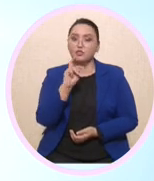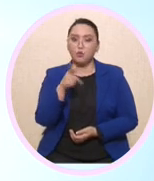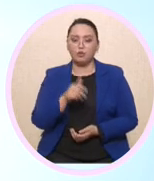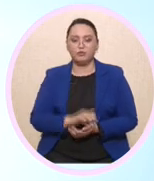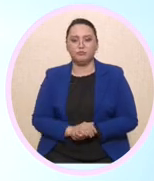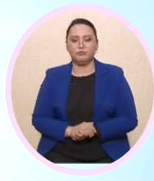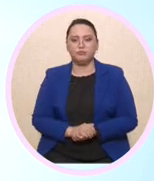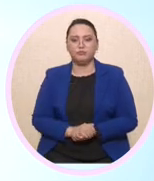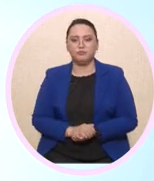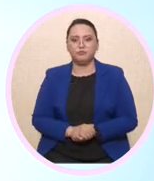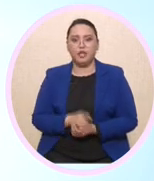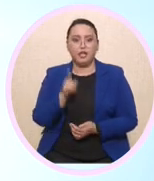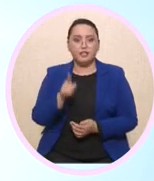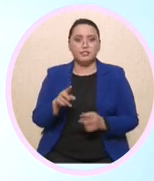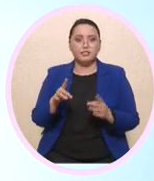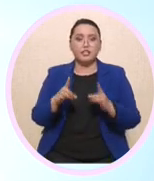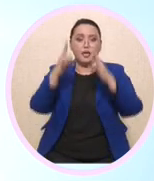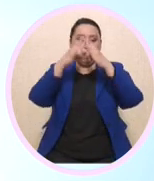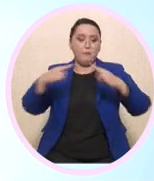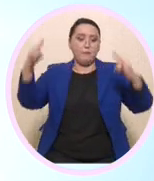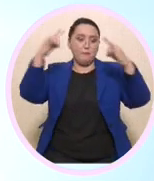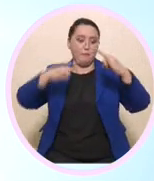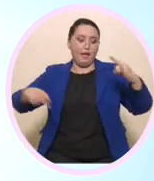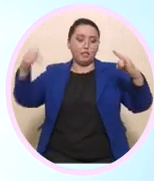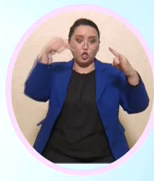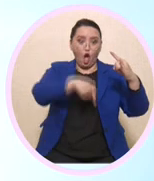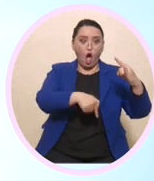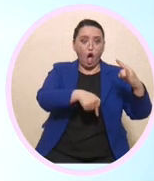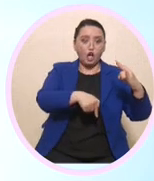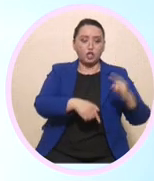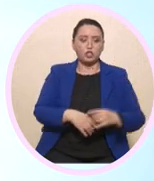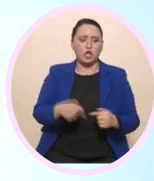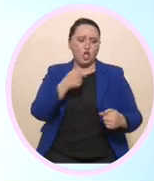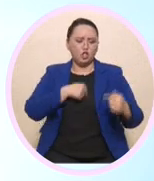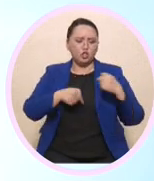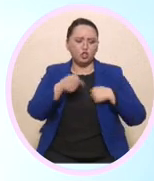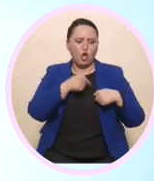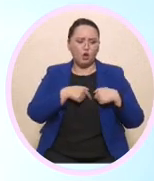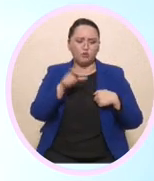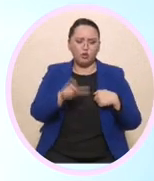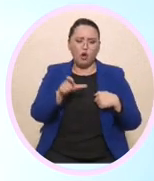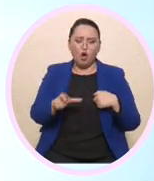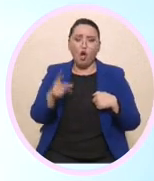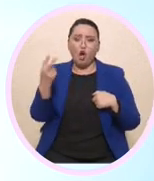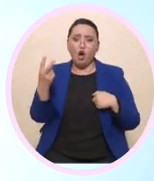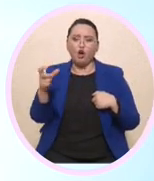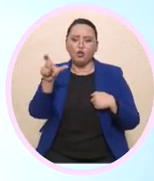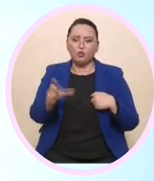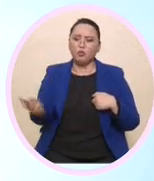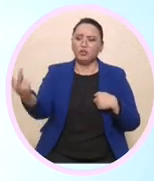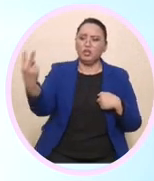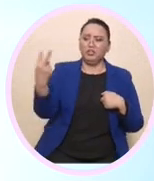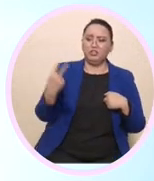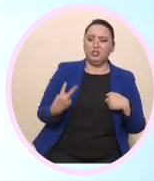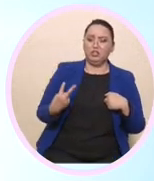Өвгөө чи майхандаа ороч зовж зүдэрсэн хоёр хүүхэд ирээд чамааг хүлээж байна.